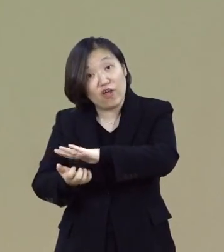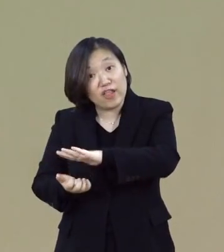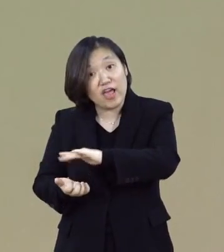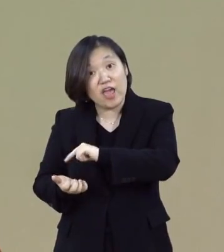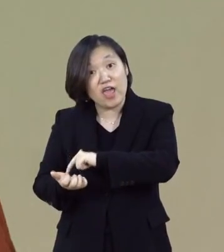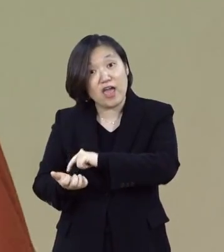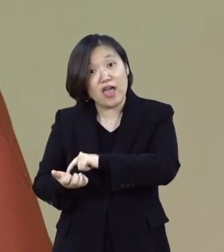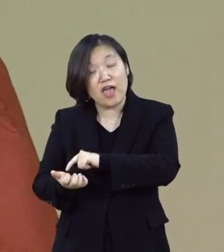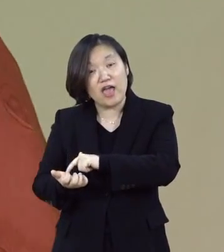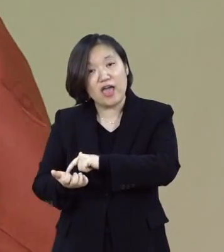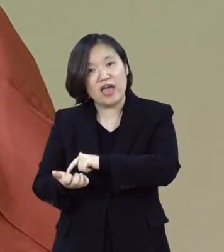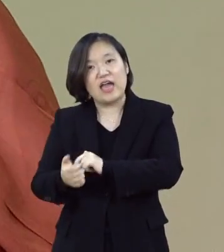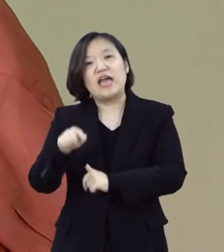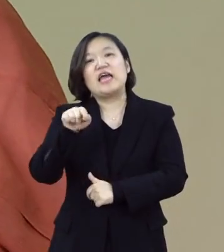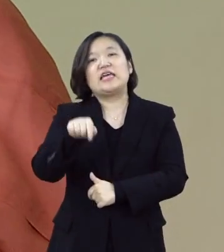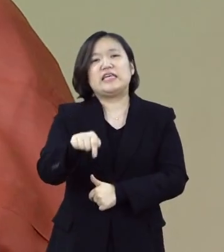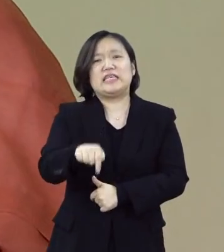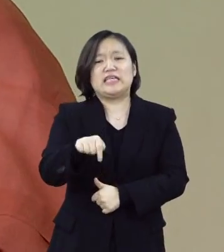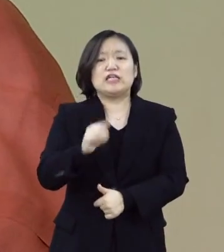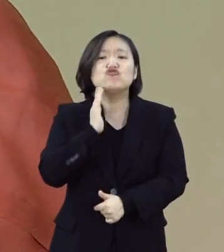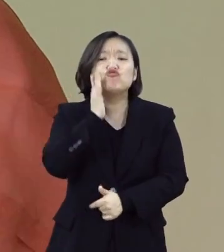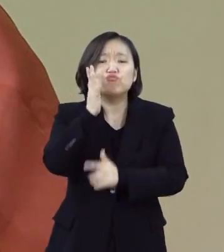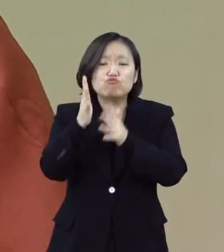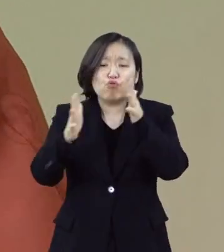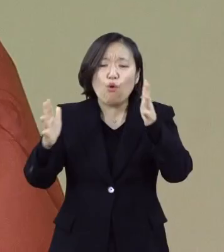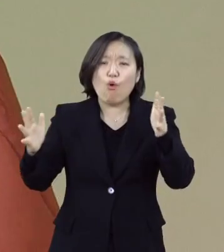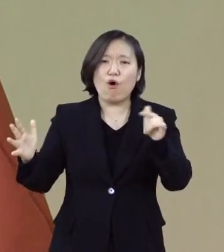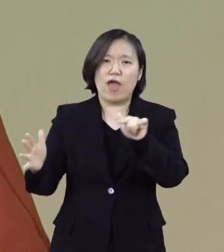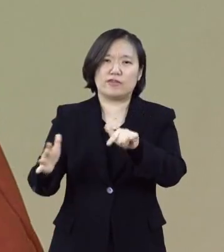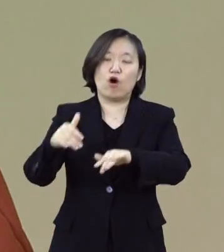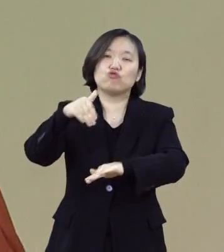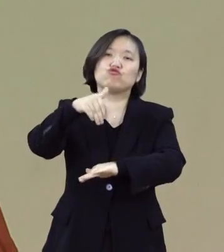전생에 이 숲속에서 수행하던